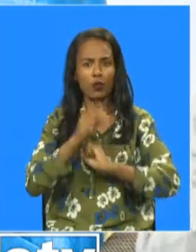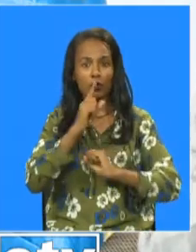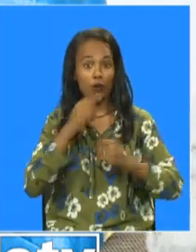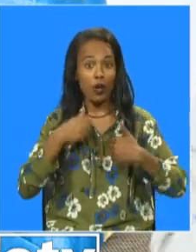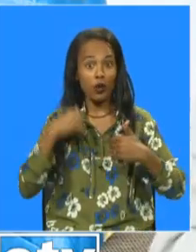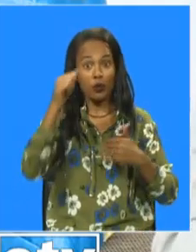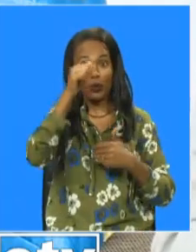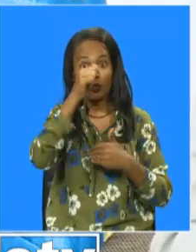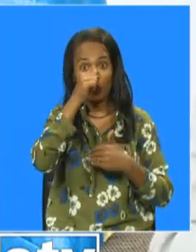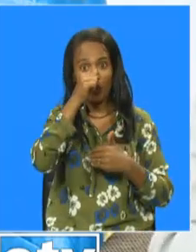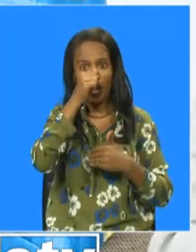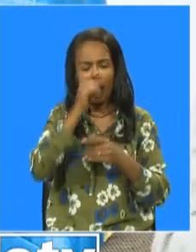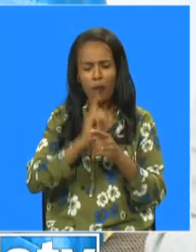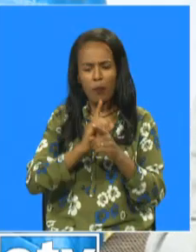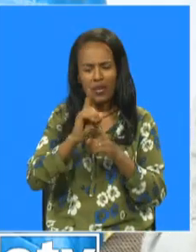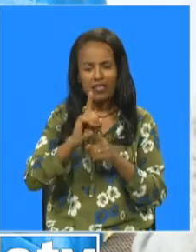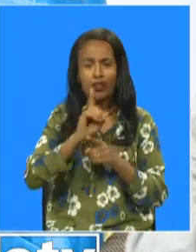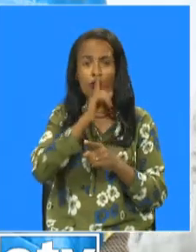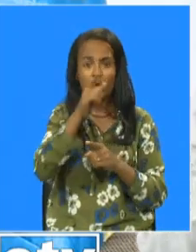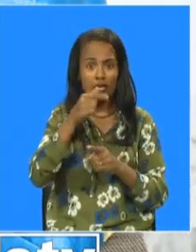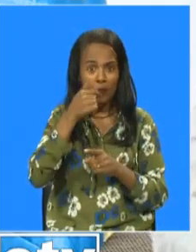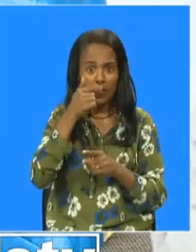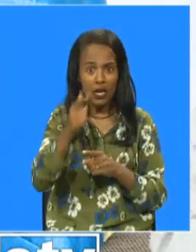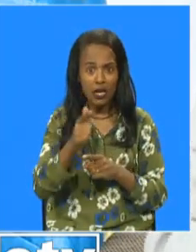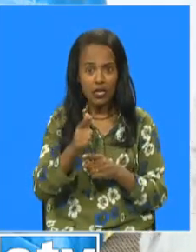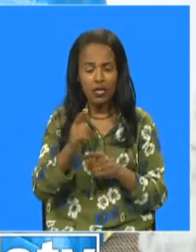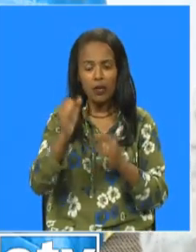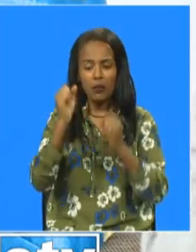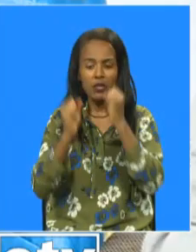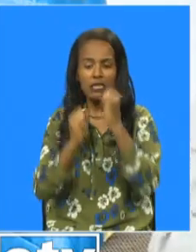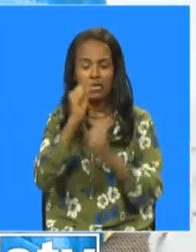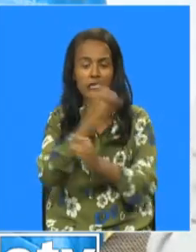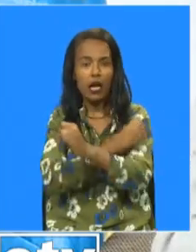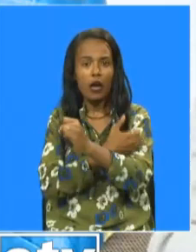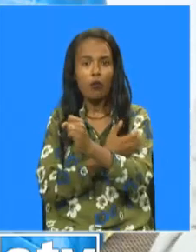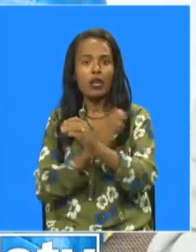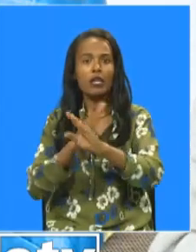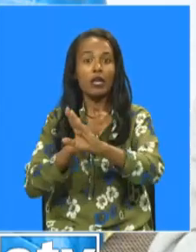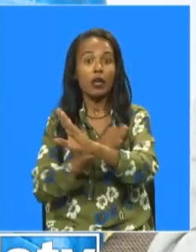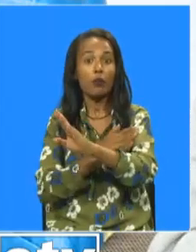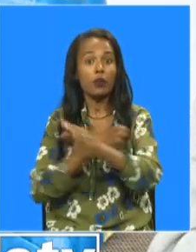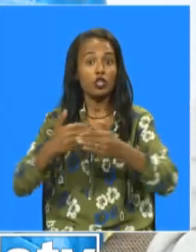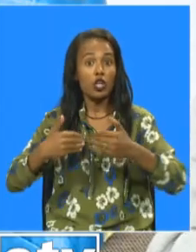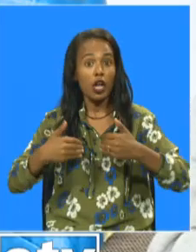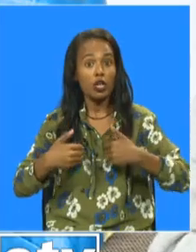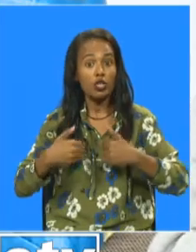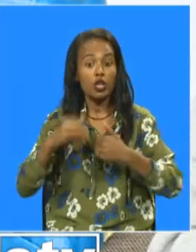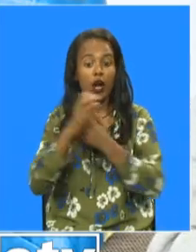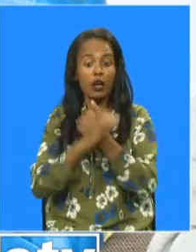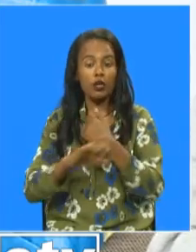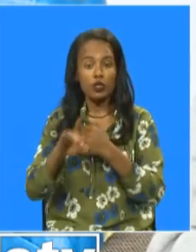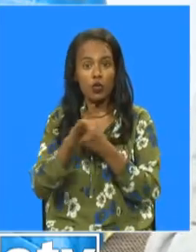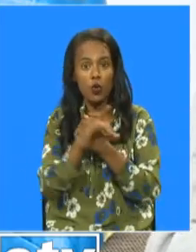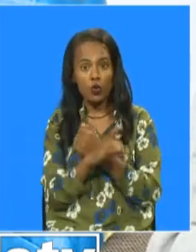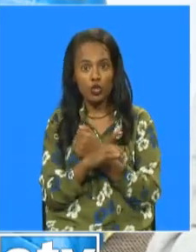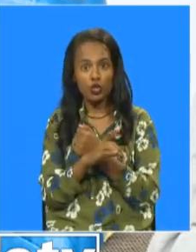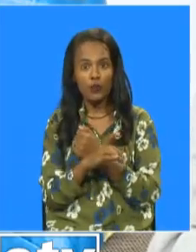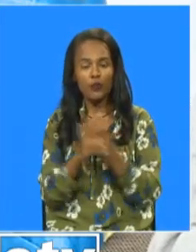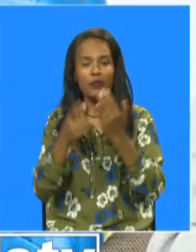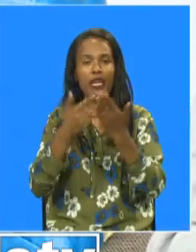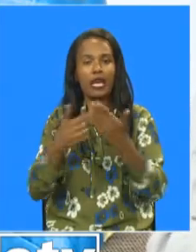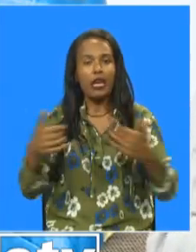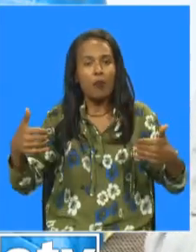ነው። ኢትዮጵያም ሪሌቲቭሊ ስፒኪንግ በተነጻጻሪነት አቅሟን እያዳበረች ያለች ሀገር ስለሆነች